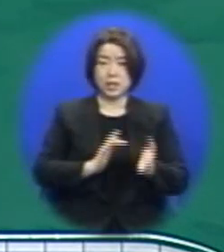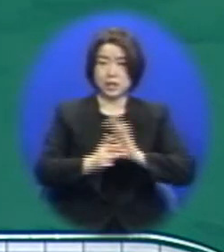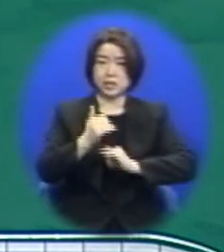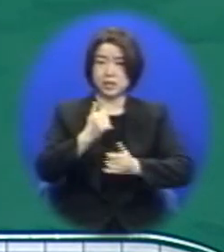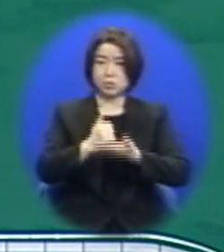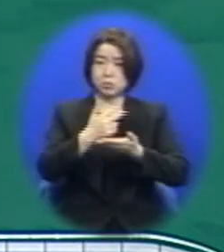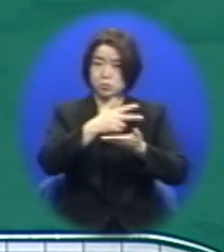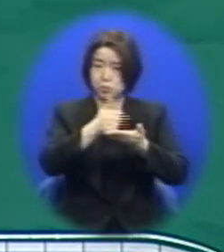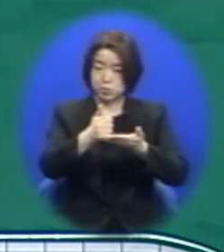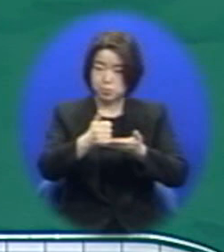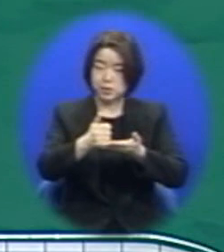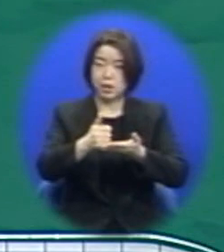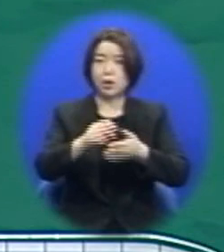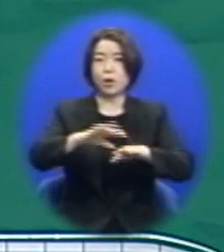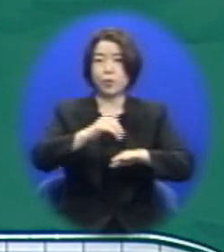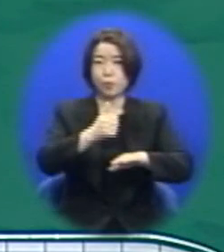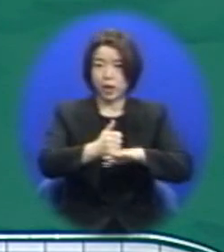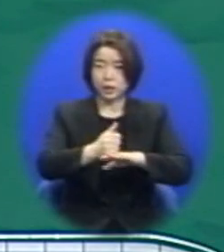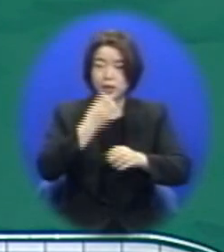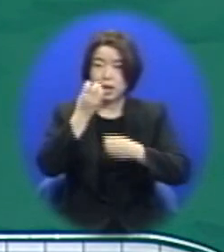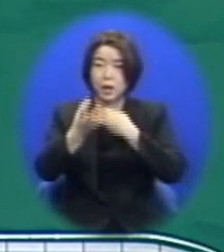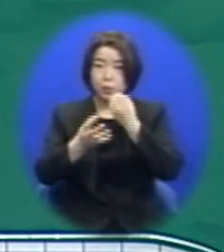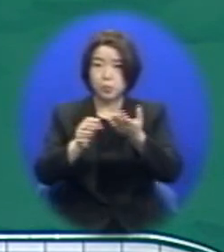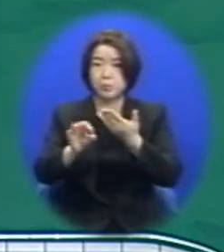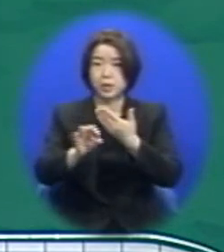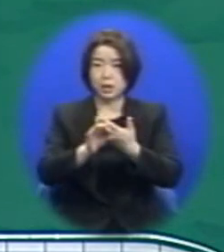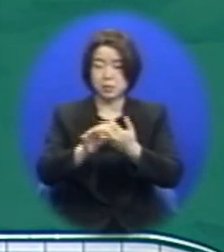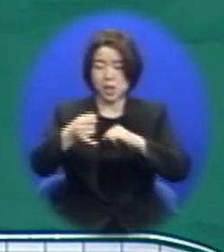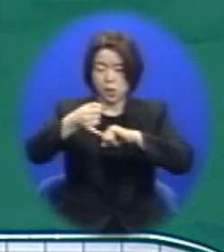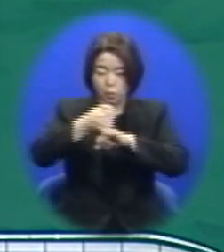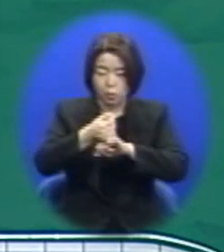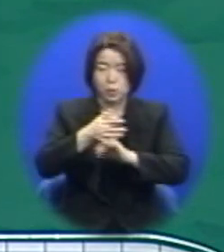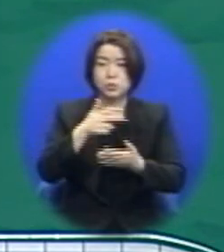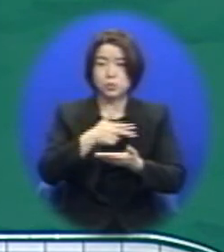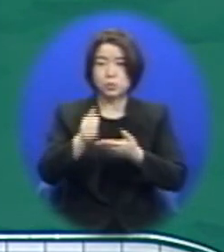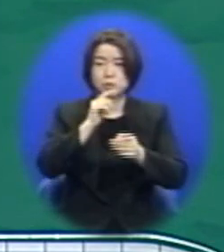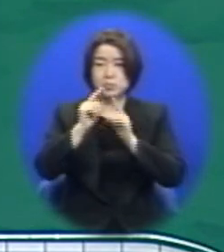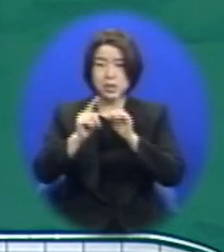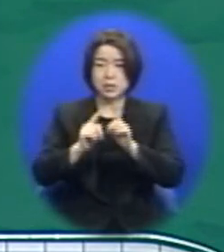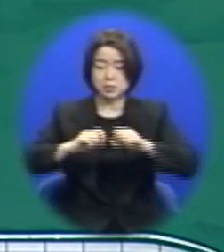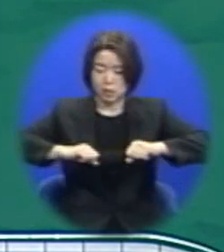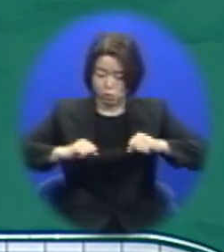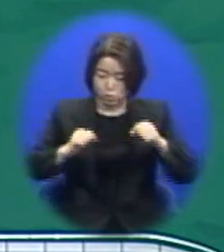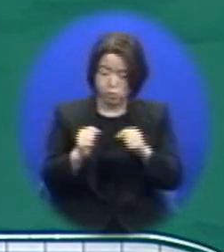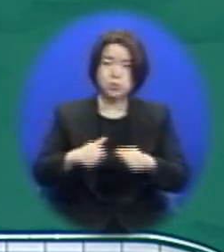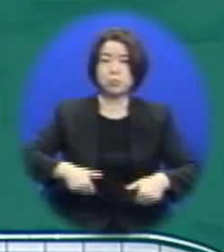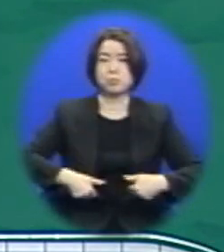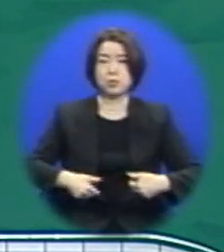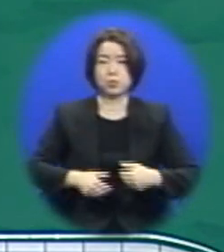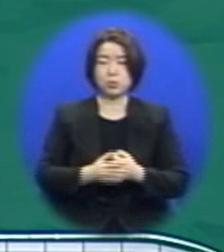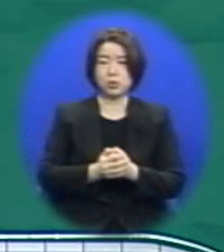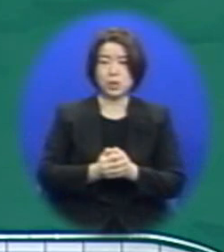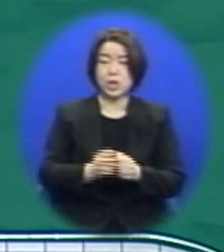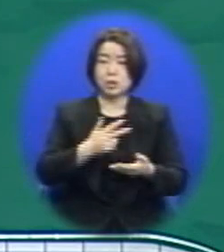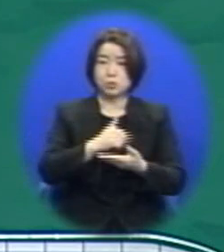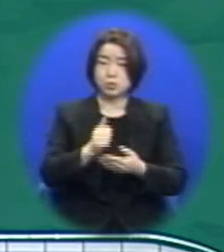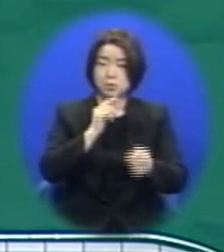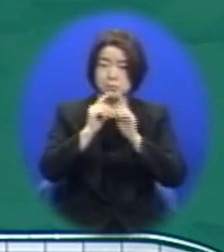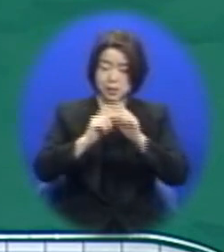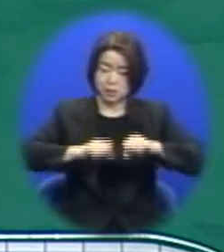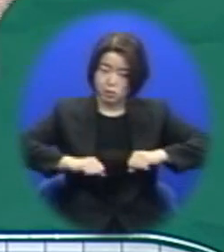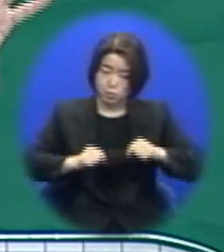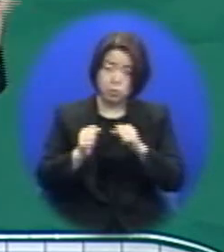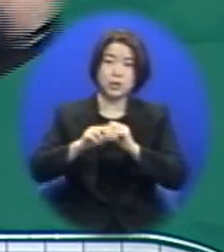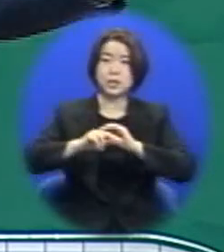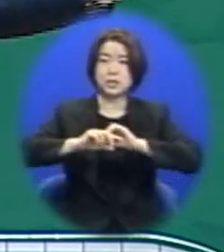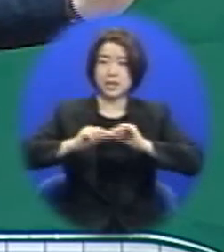왕이라고 고백한다면 반드시 주님의 말씀에 순종해야 합니다. 만약에 주님의 말씀에 순종하지 않는다면